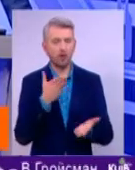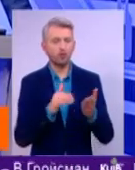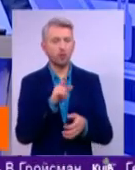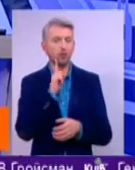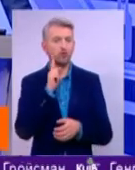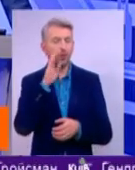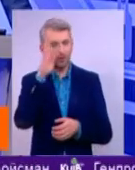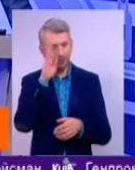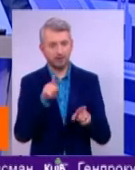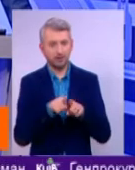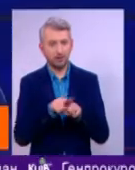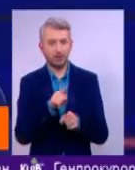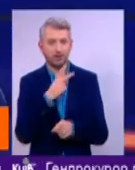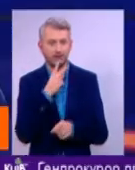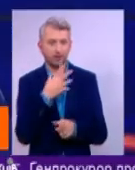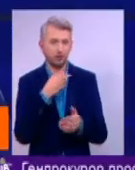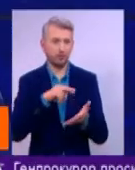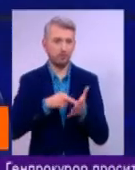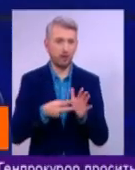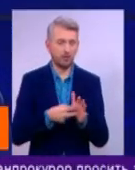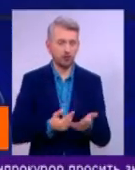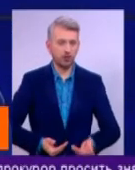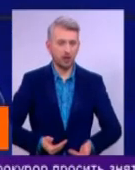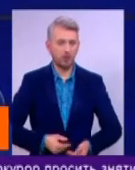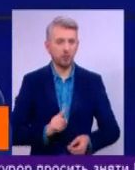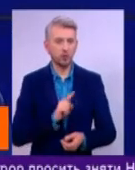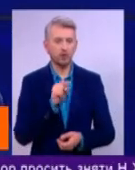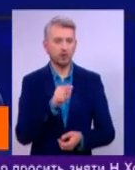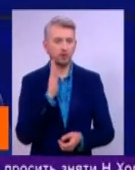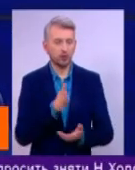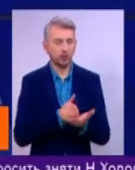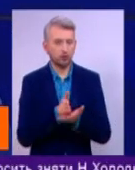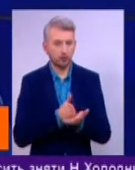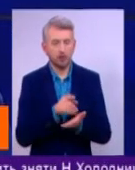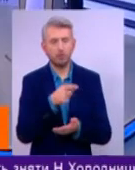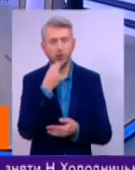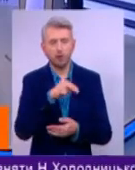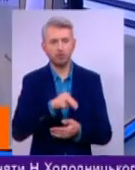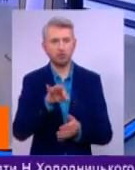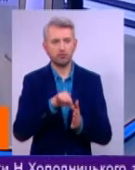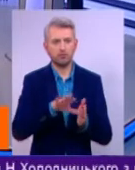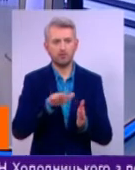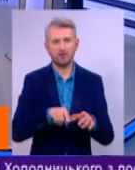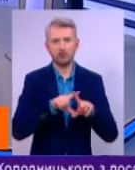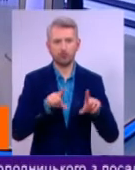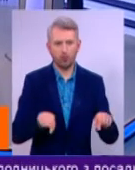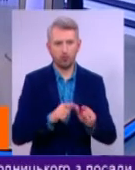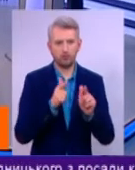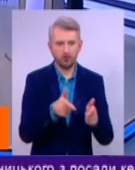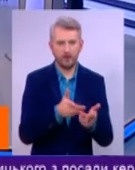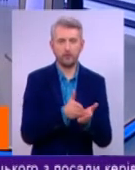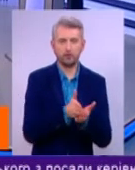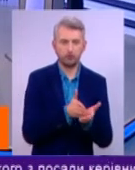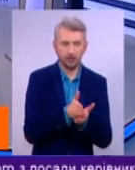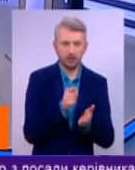юнаків він все рівно дивиться по своїм планам життєвим, що він буде служити, йому краще після школи, наприклад, піти і